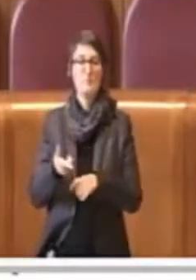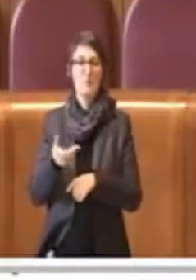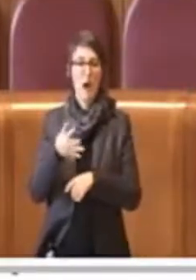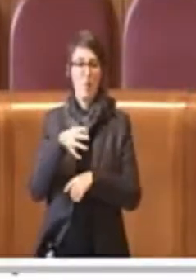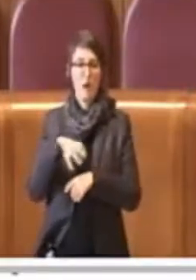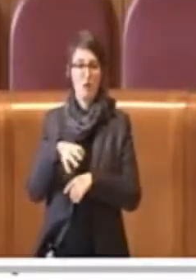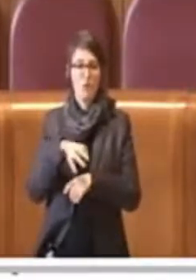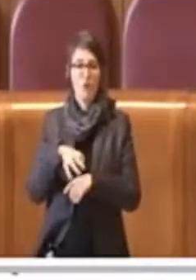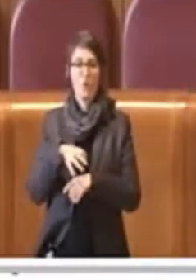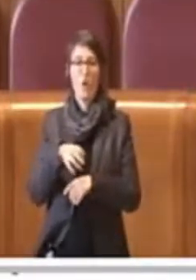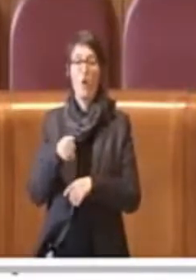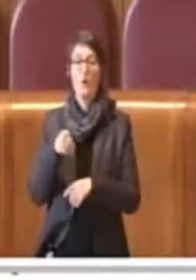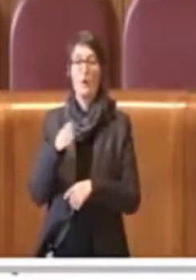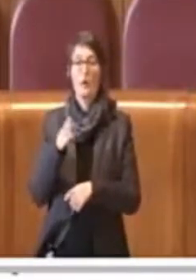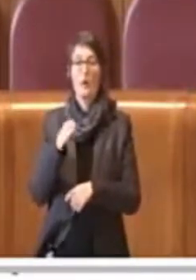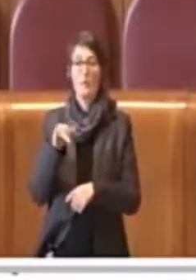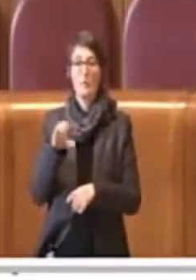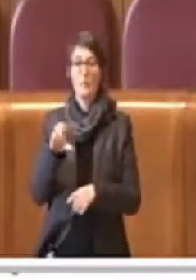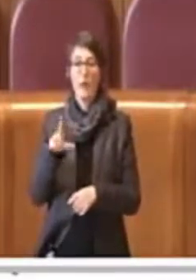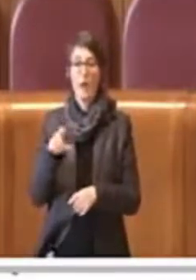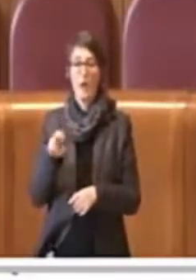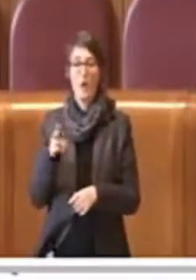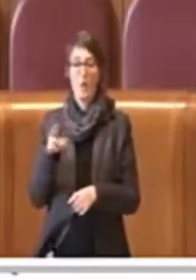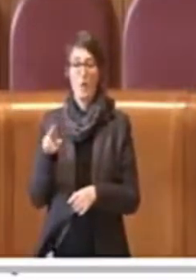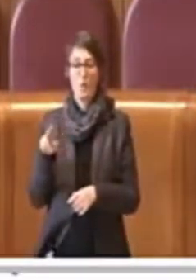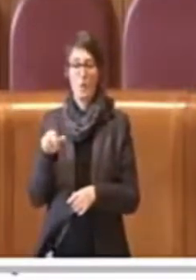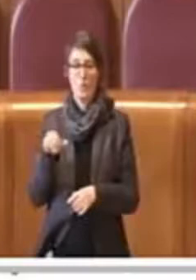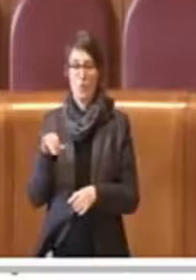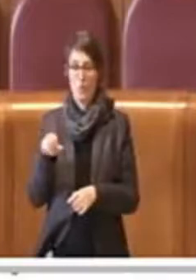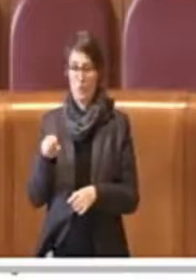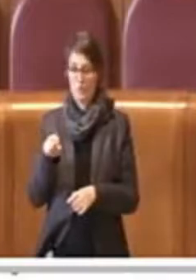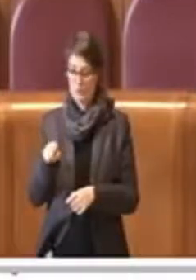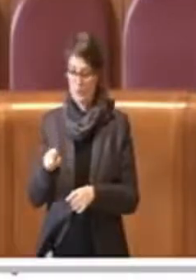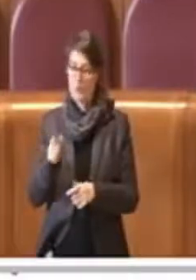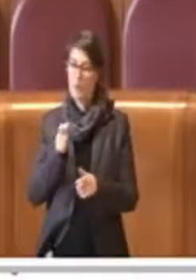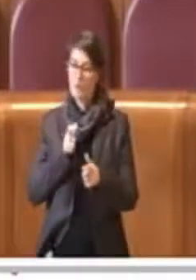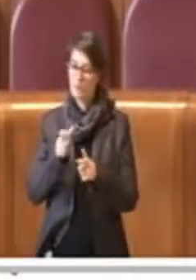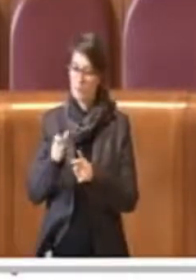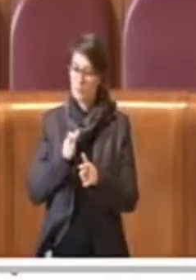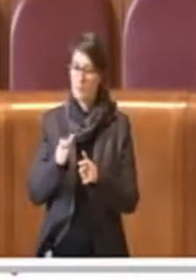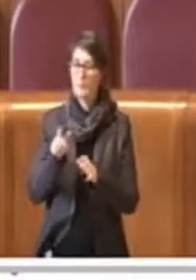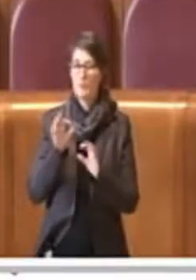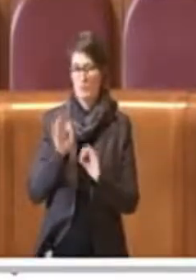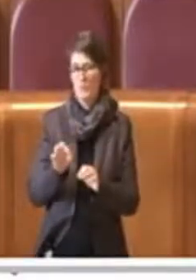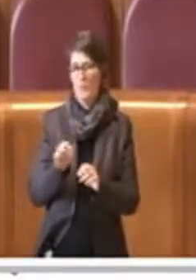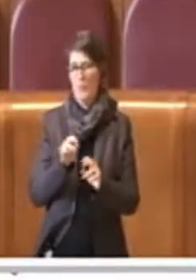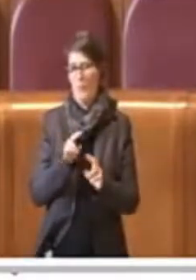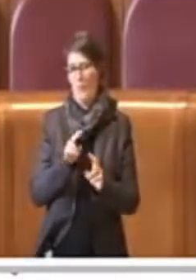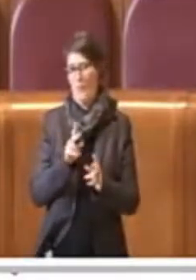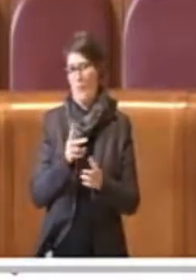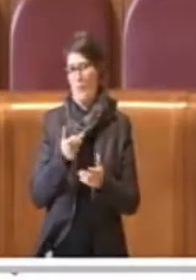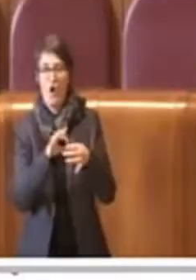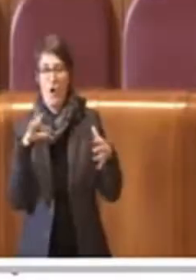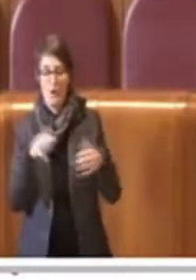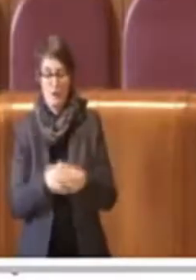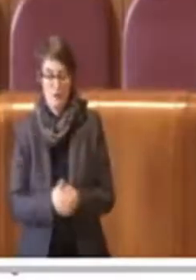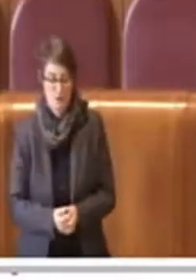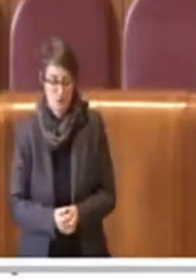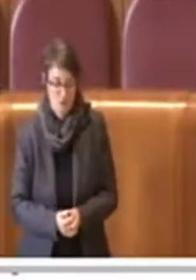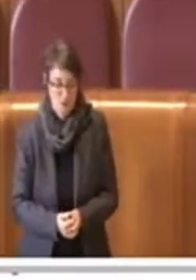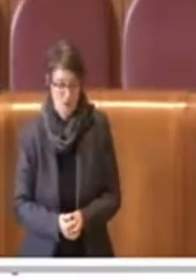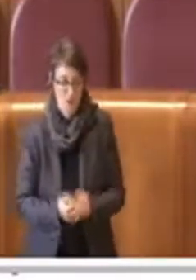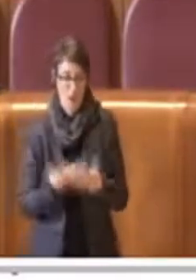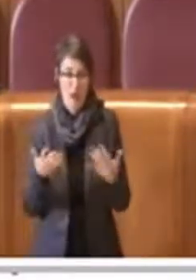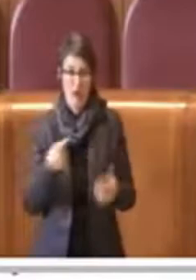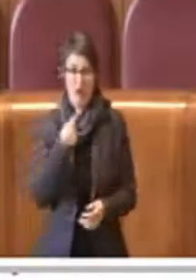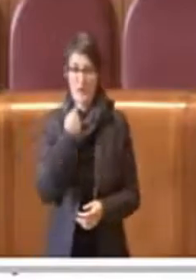Bielorussia per una serie di questioni però legate allo stesso problema.